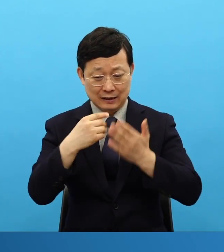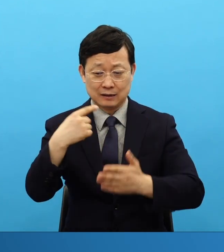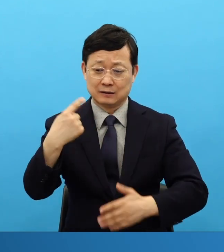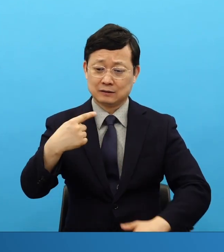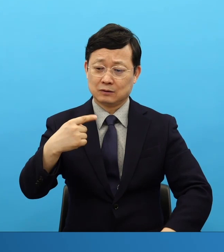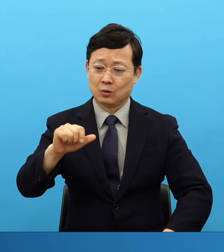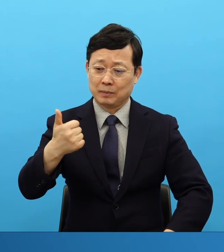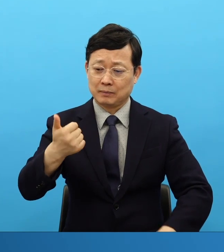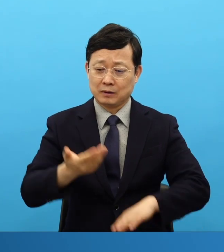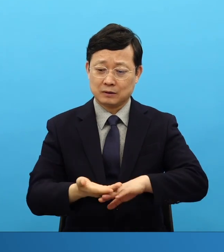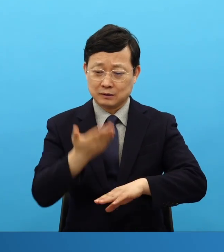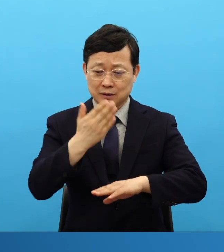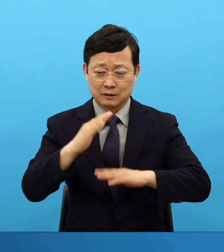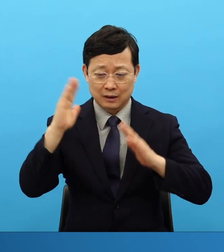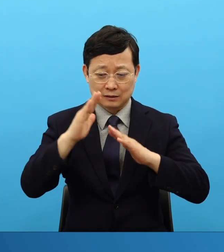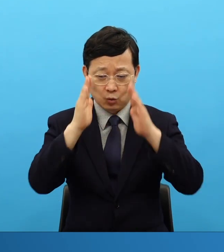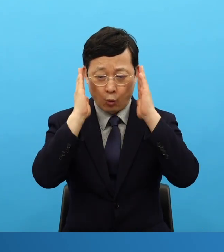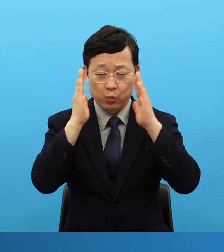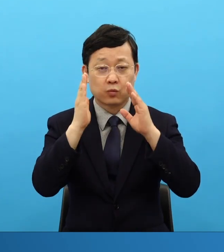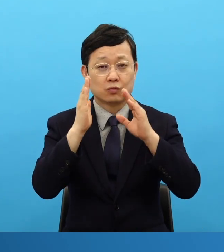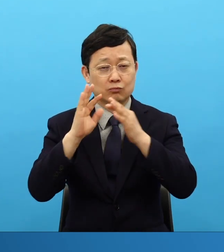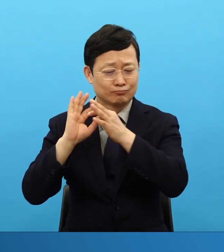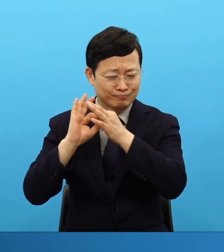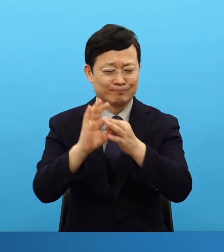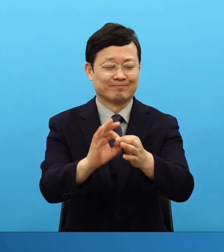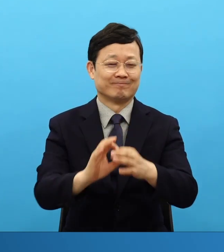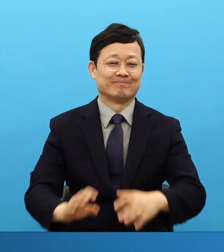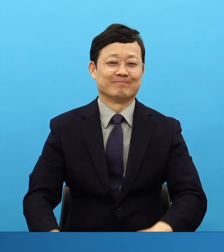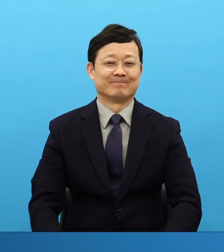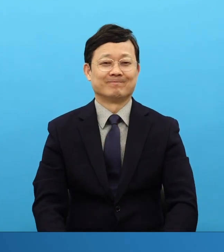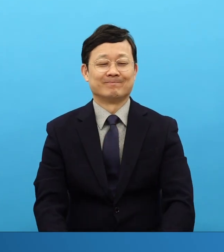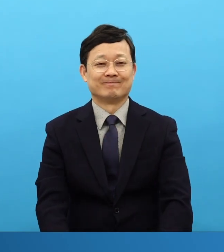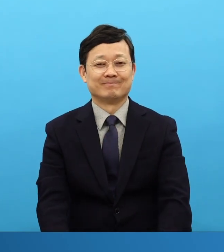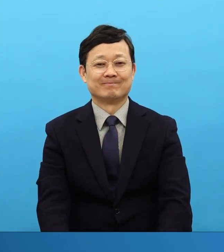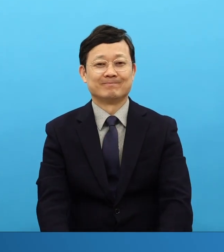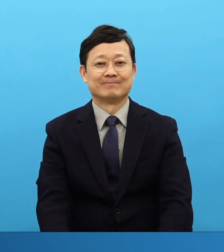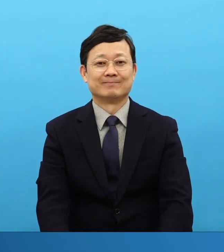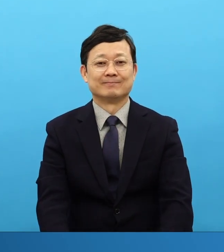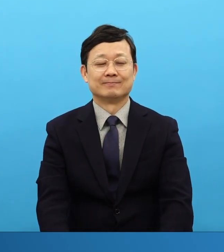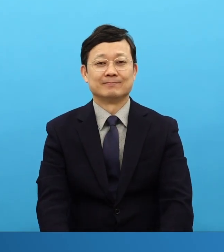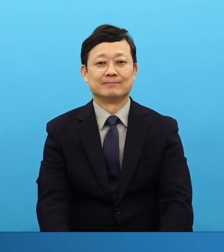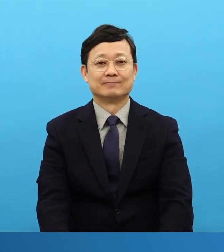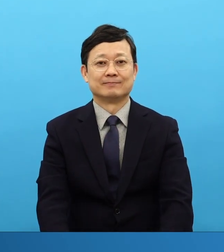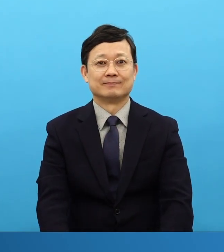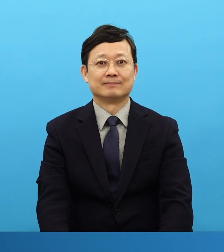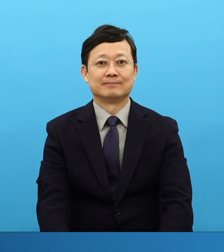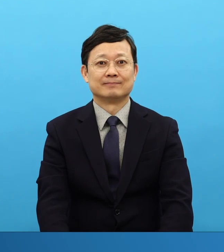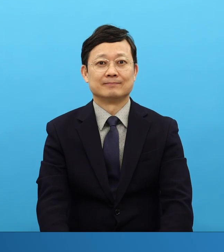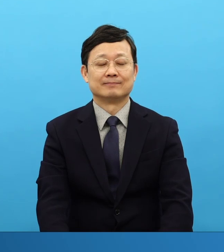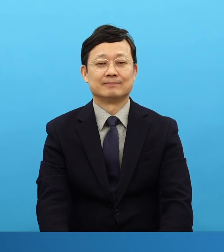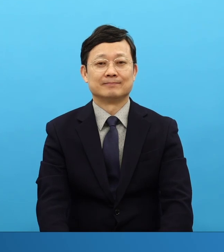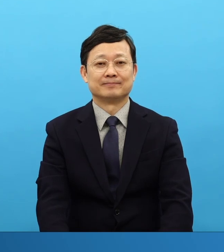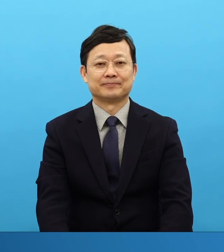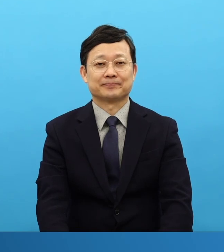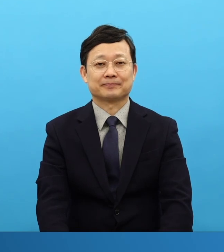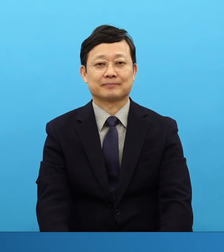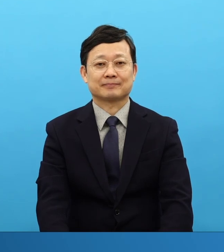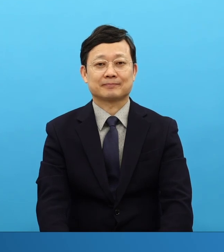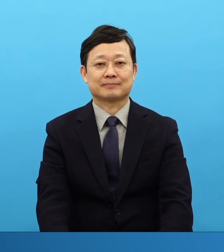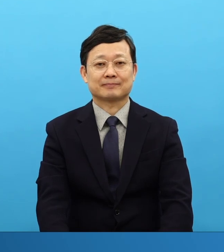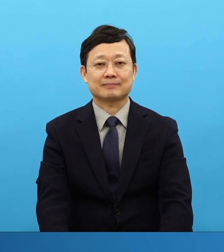1500명의 학생들이 수업 중에 있습니다. 海外には 21カ国 44個の RTS가 建てられ 약 1500人の